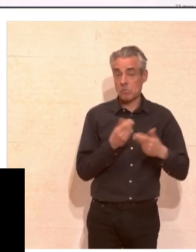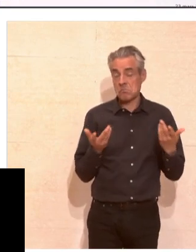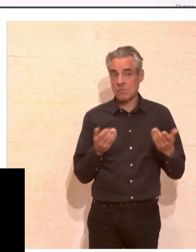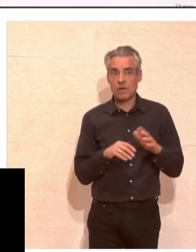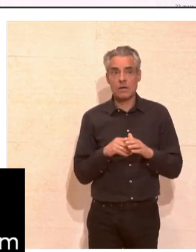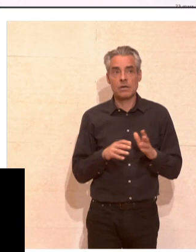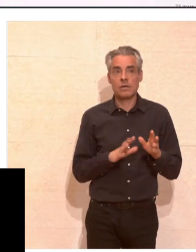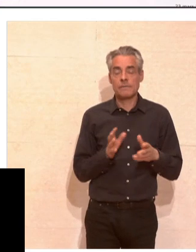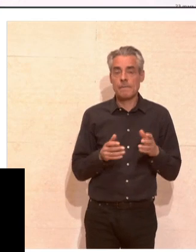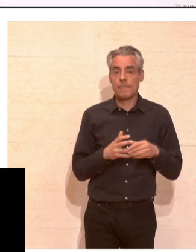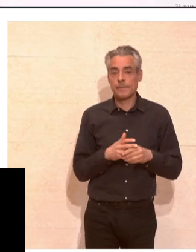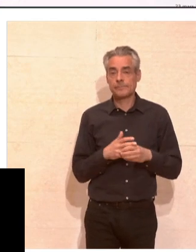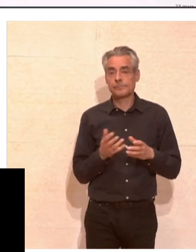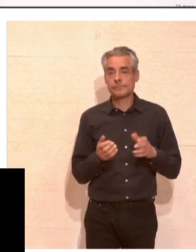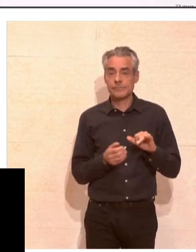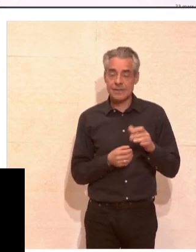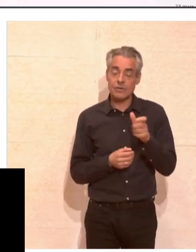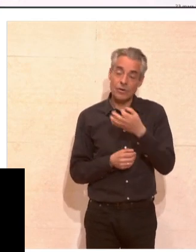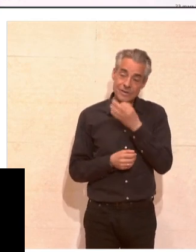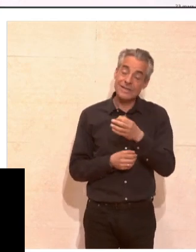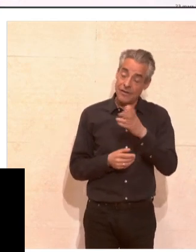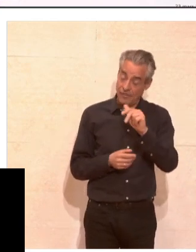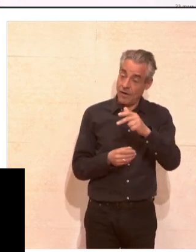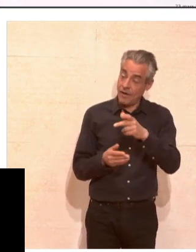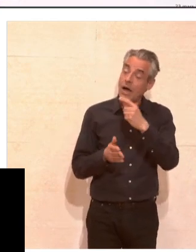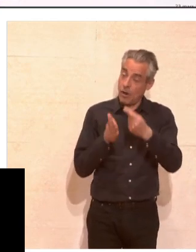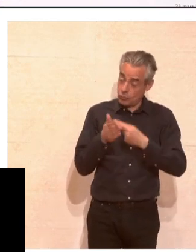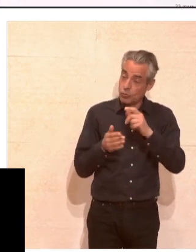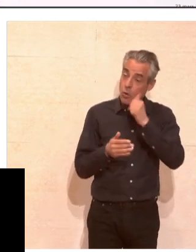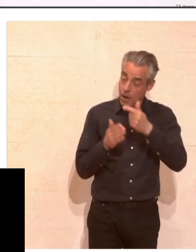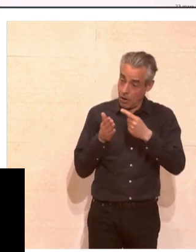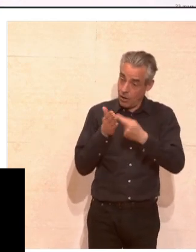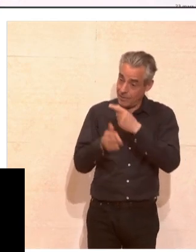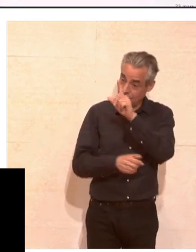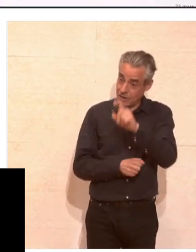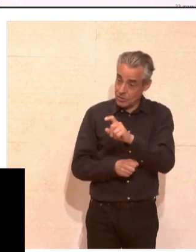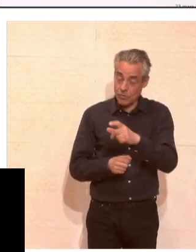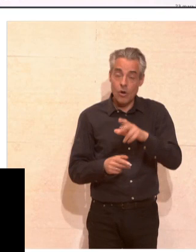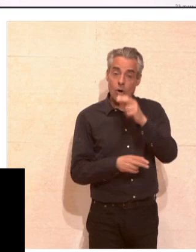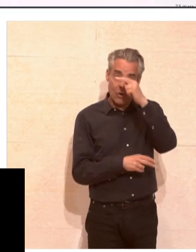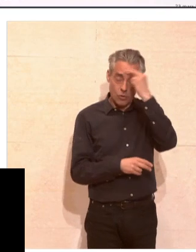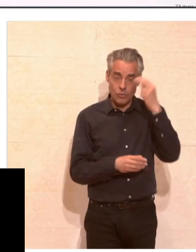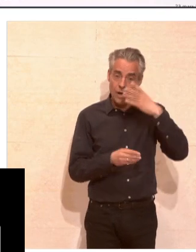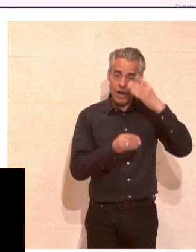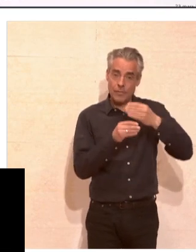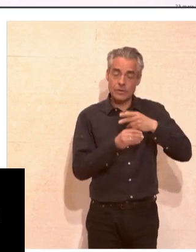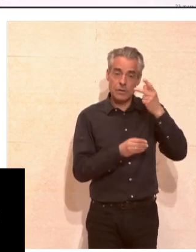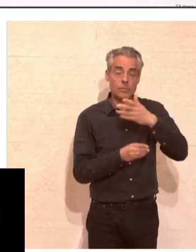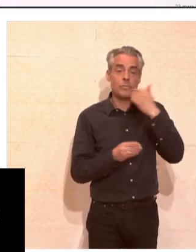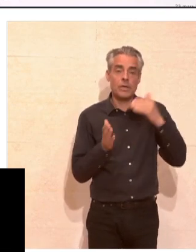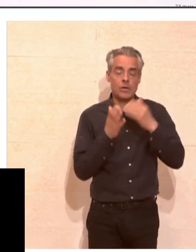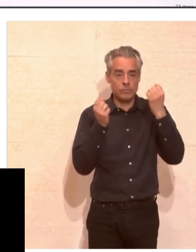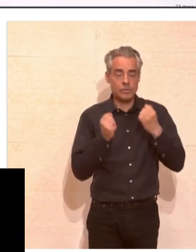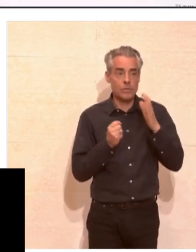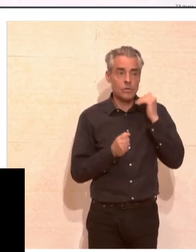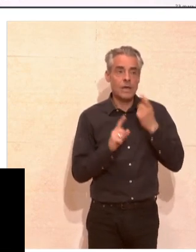des choses, on leur a pas dit qu'ils allaient être testés. Et quand on leur dit qu'ils vont être testés, eh bien, en noir, on voit que l'apprentissage est bien meilleur.